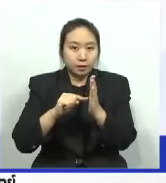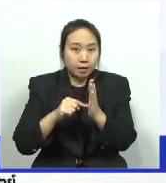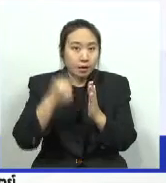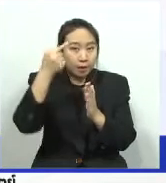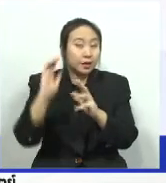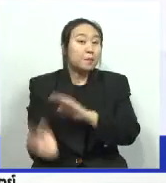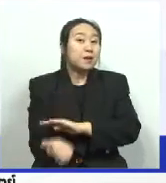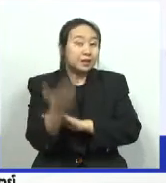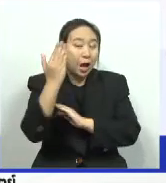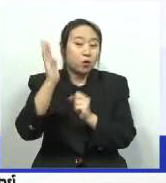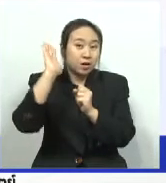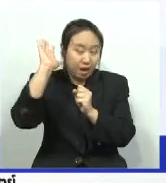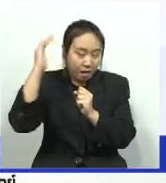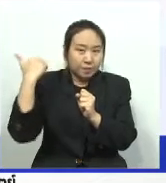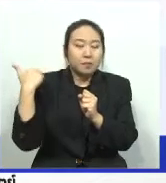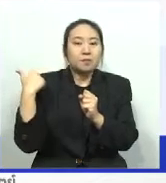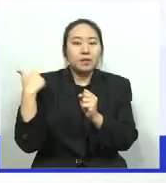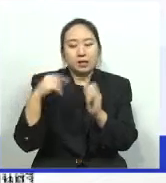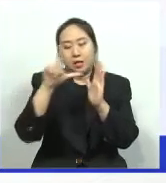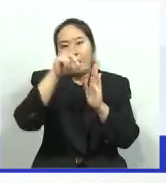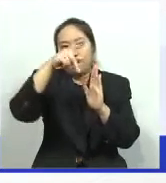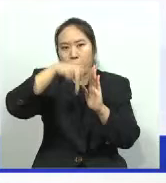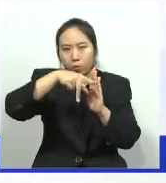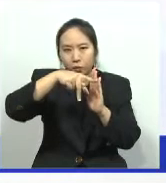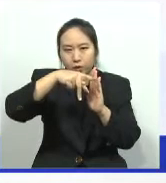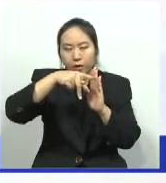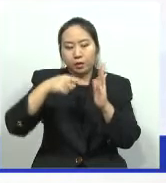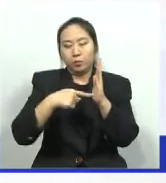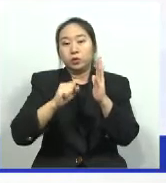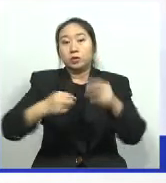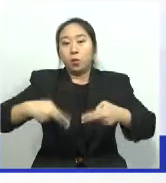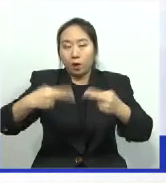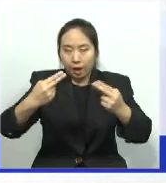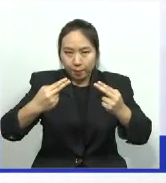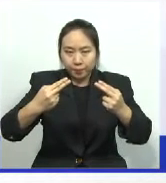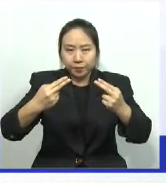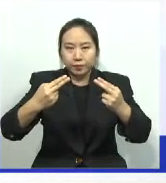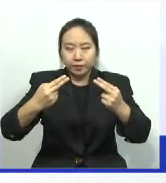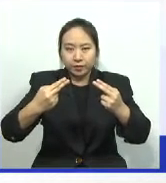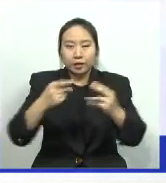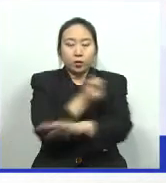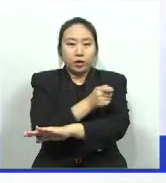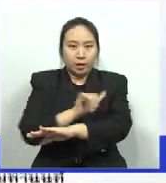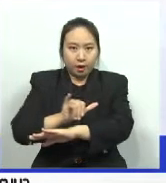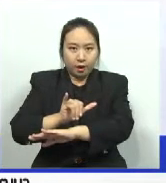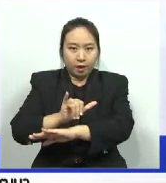เริ่มตั้งแต่เมื่อเช้าที่แถลงเนี่ยนะครับลำพูนสมุทรสงครามพระนครศรีอยุ